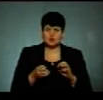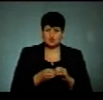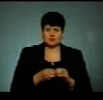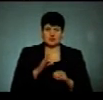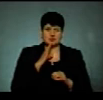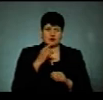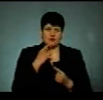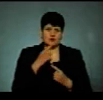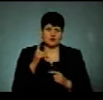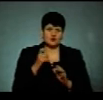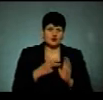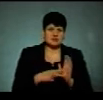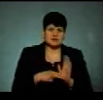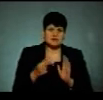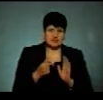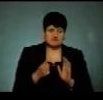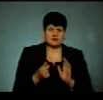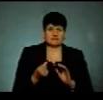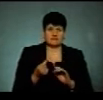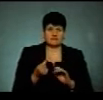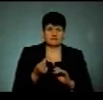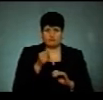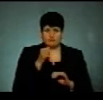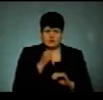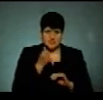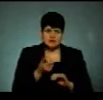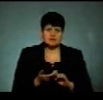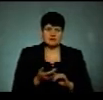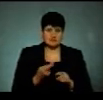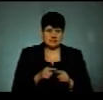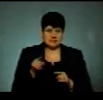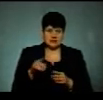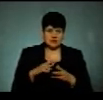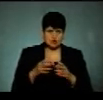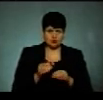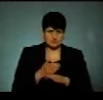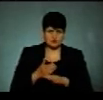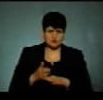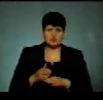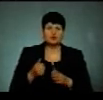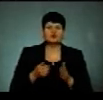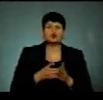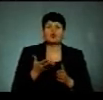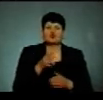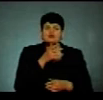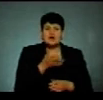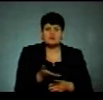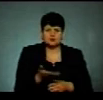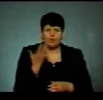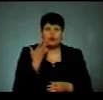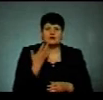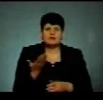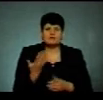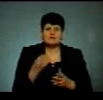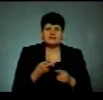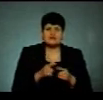про 170 гривень в її платіжці, це та сума, яка буде її на рік розбиватися. До якого часу? Тобто коли